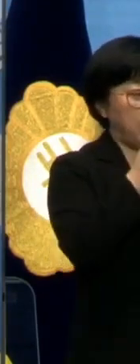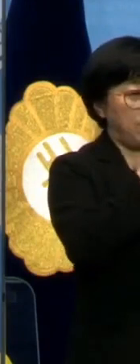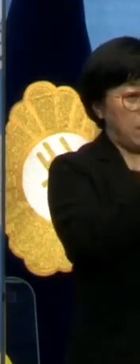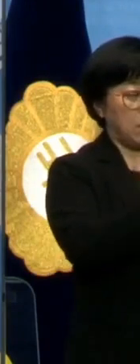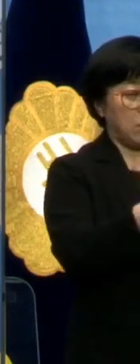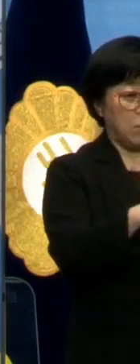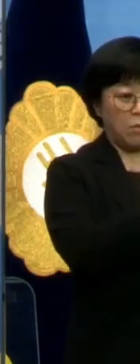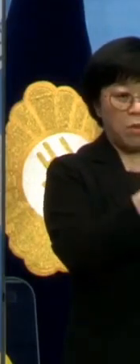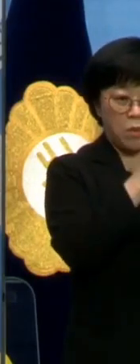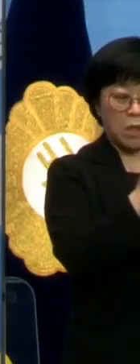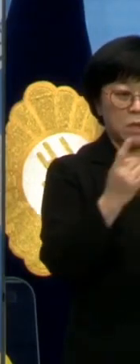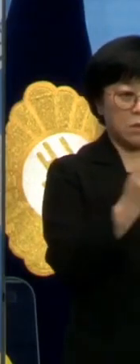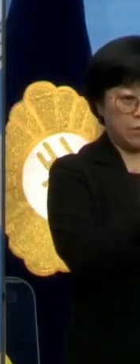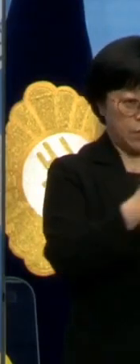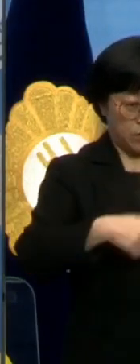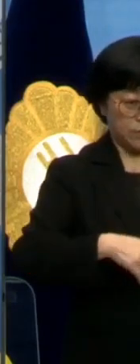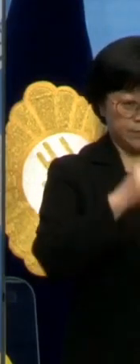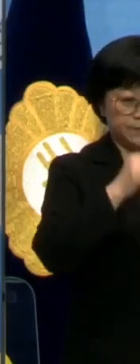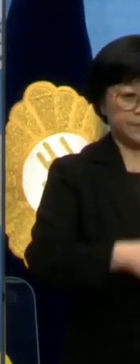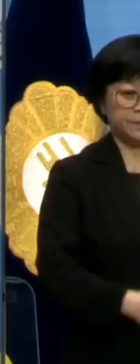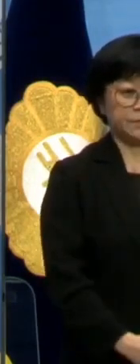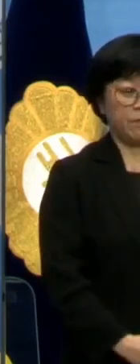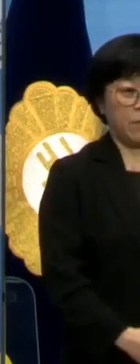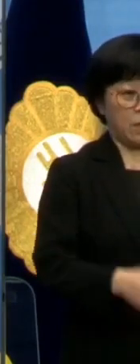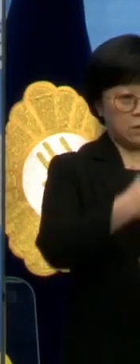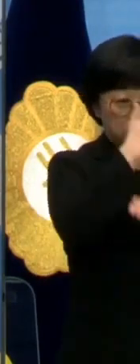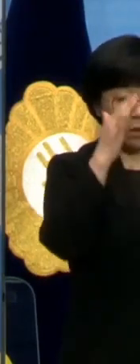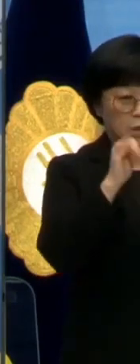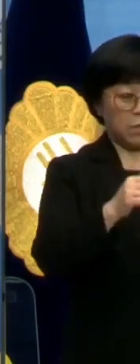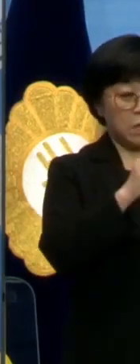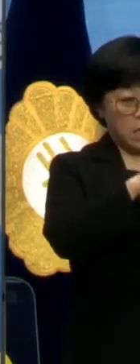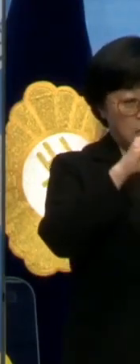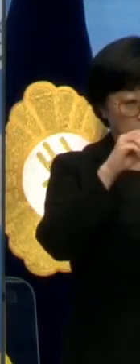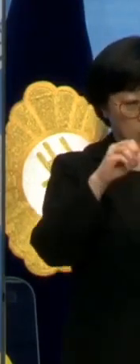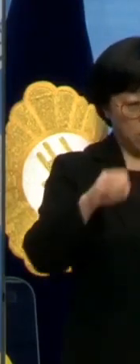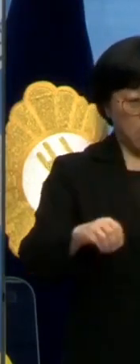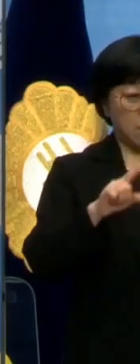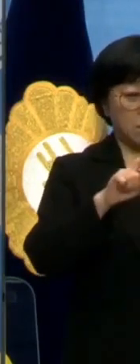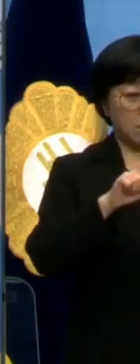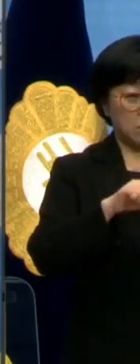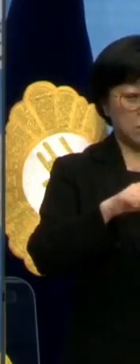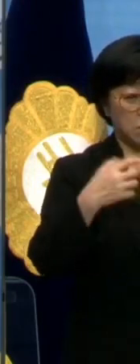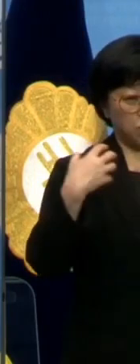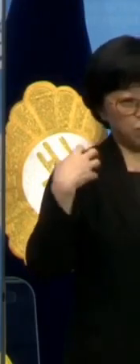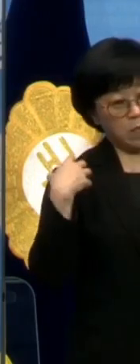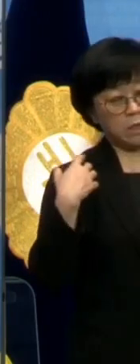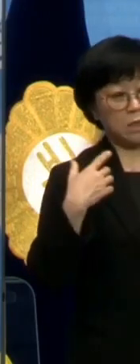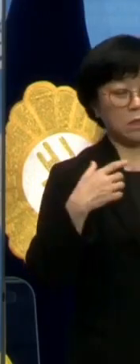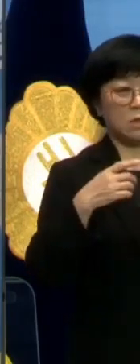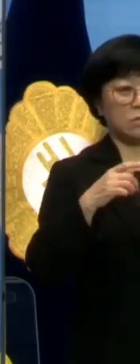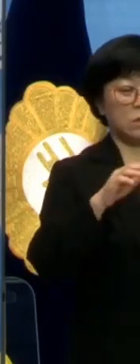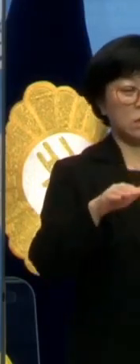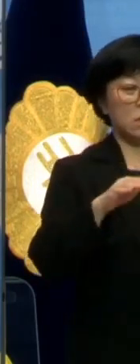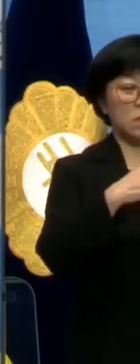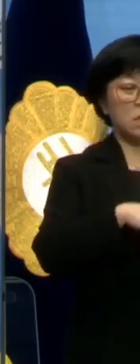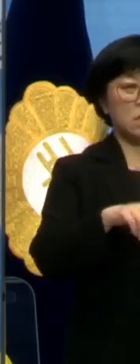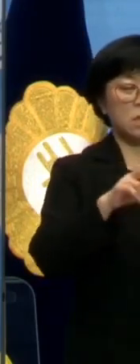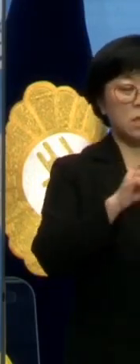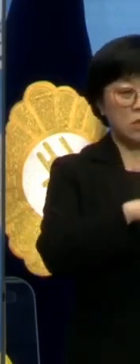있도록 법을 개정하려는 것입니다. 청년에게만 예외였던 주거급여 부양 의무자 기준 폐지